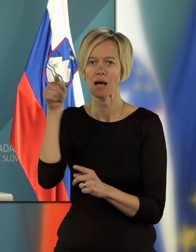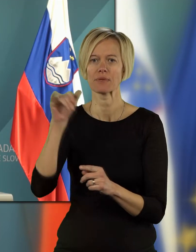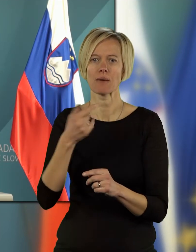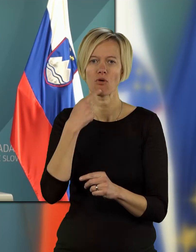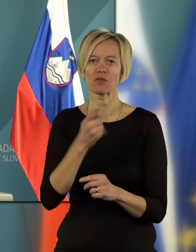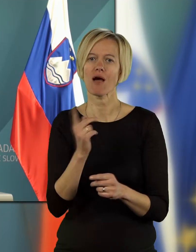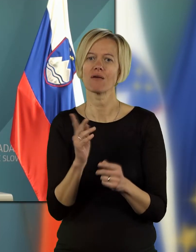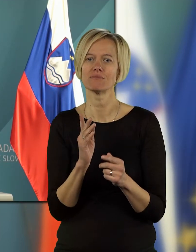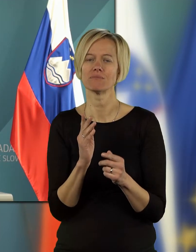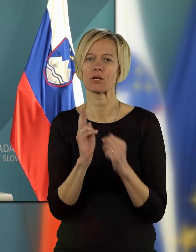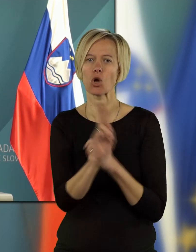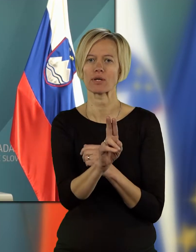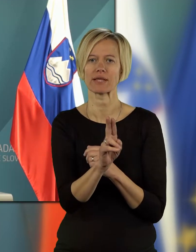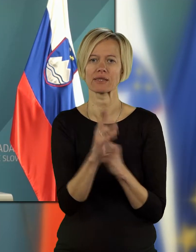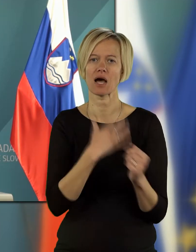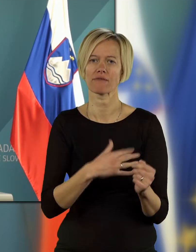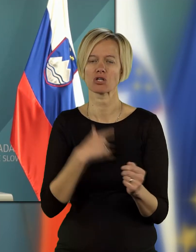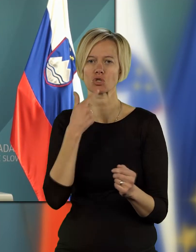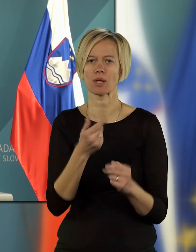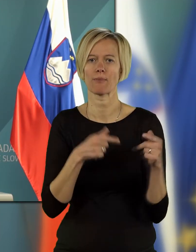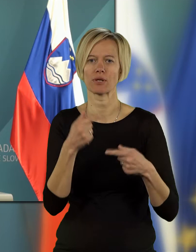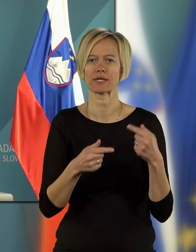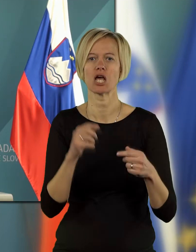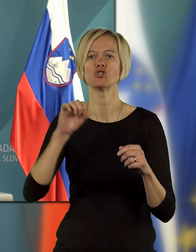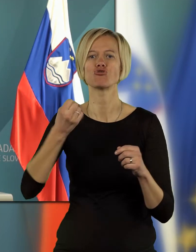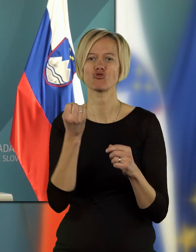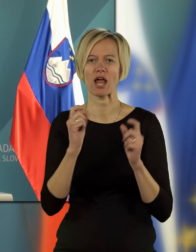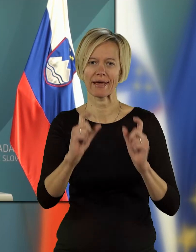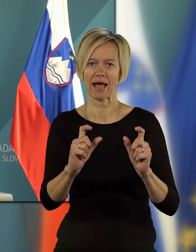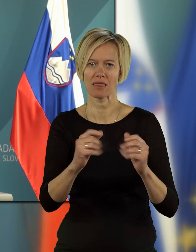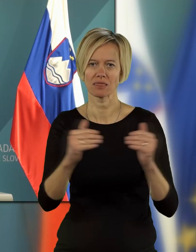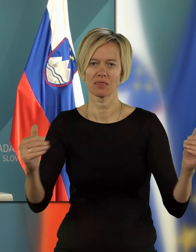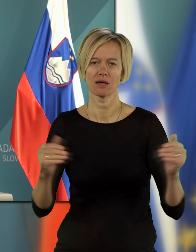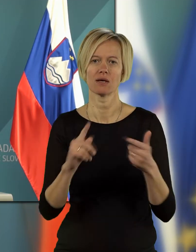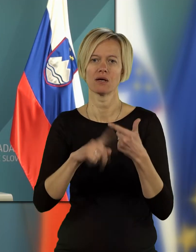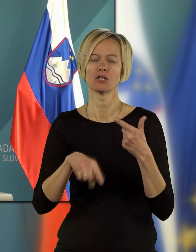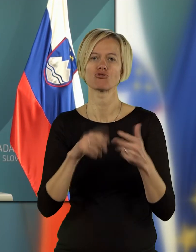kaj so prioritete hrvaške zunanje politike, Schengen, potem